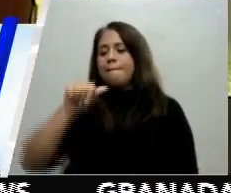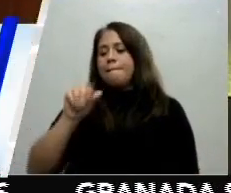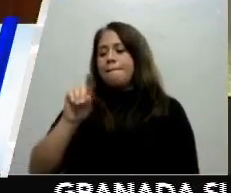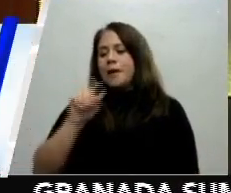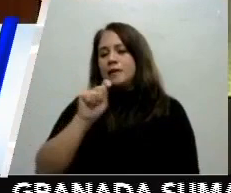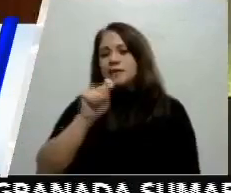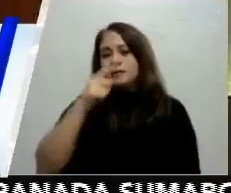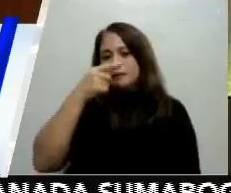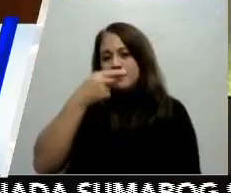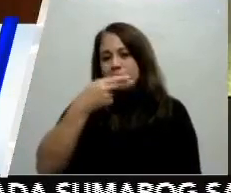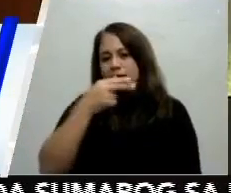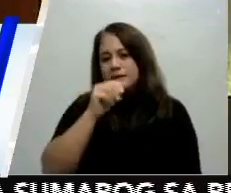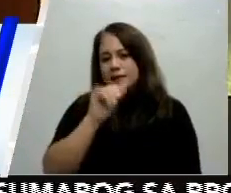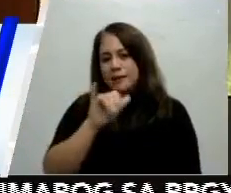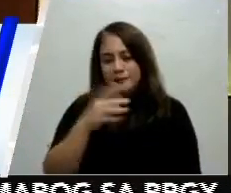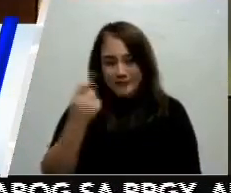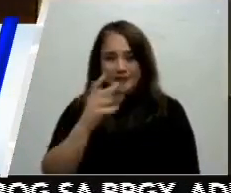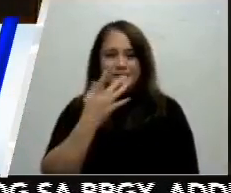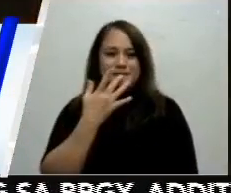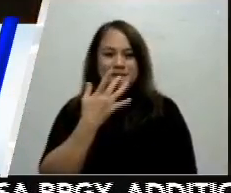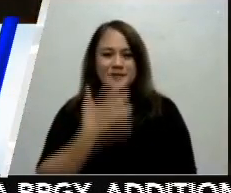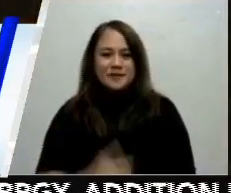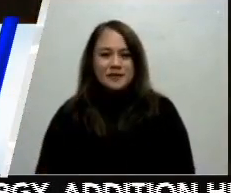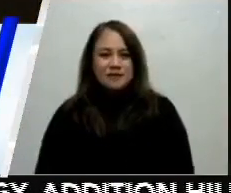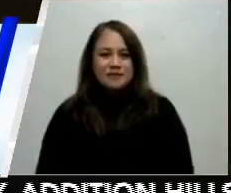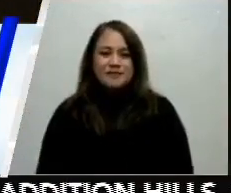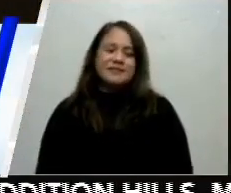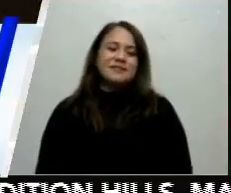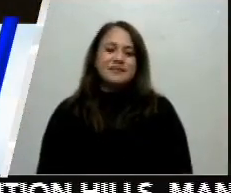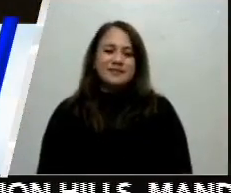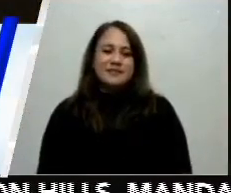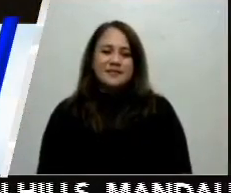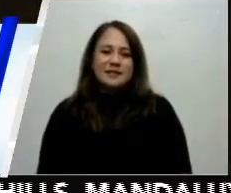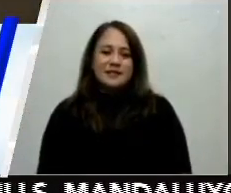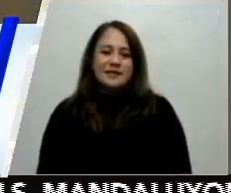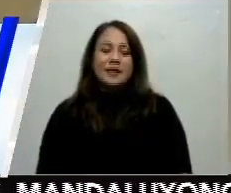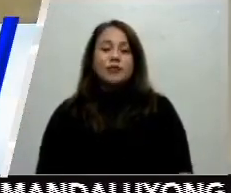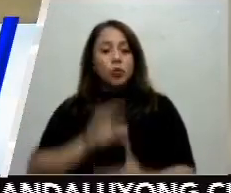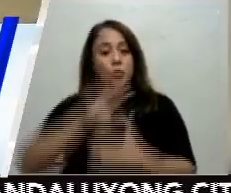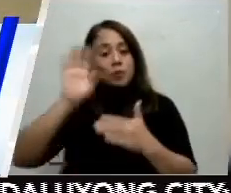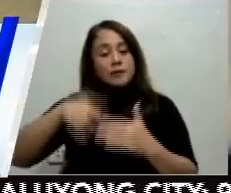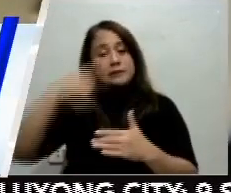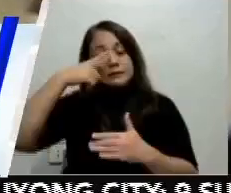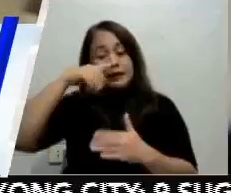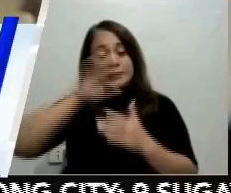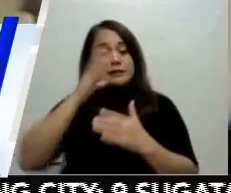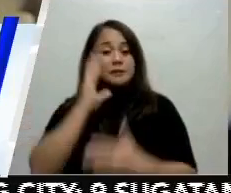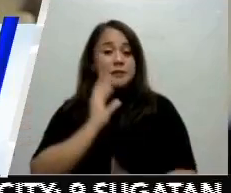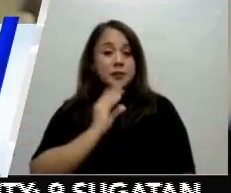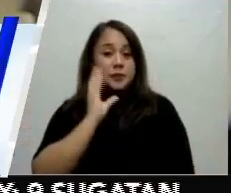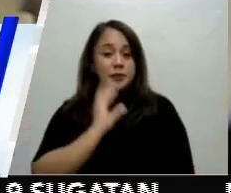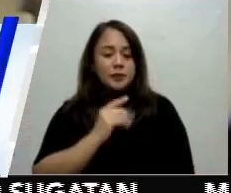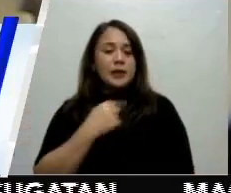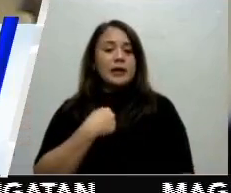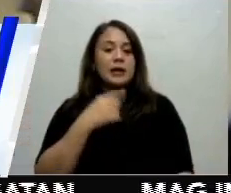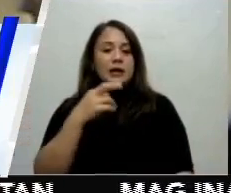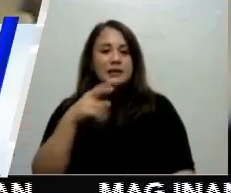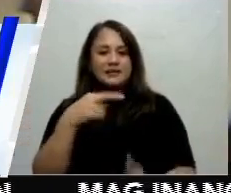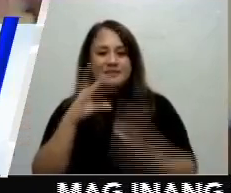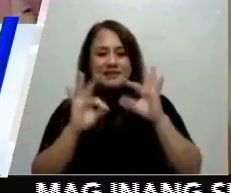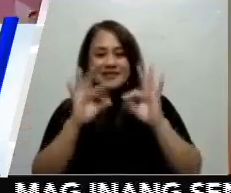natin. Hop. For the complete Thai experience, meron ding sticky rice with mango for